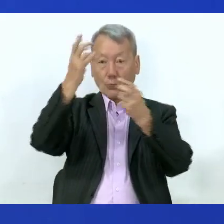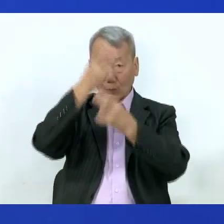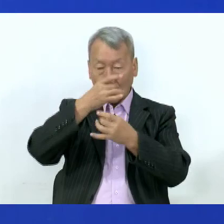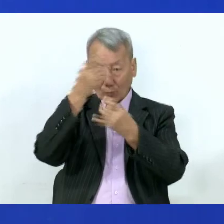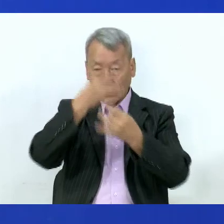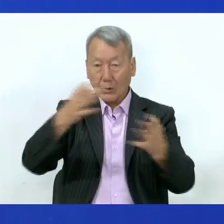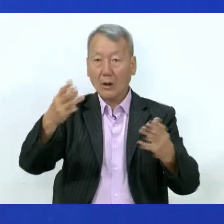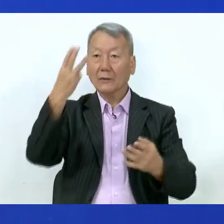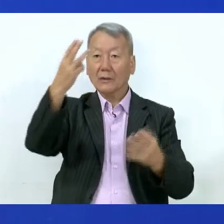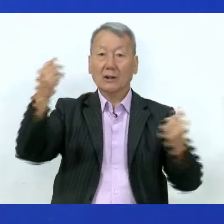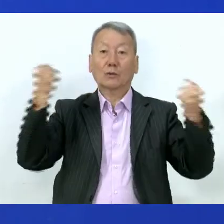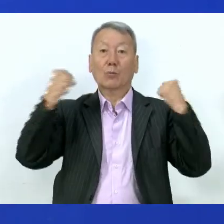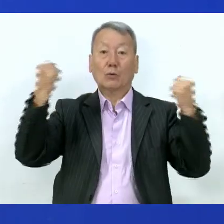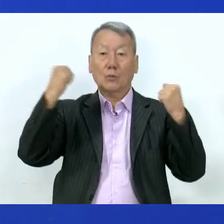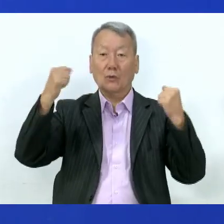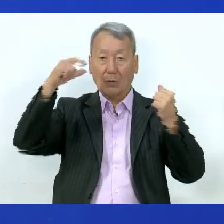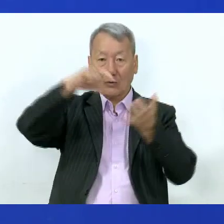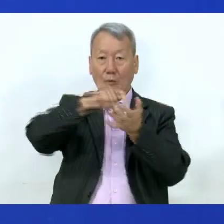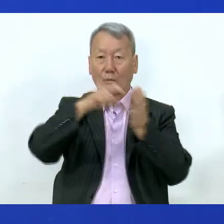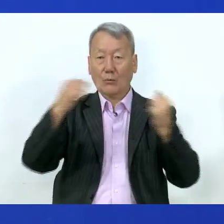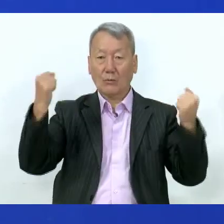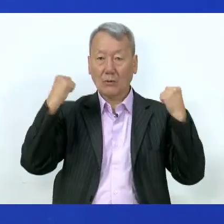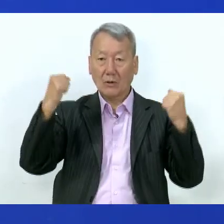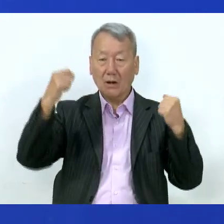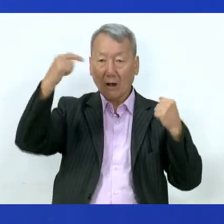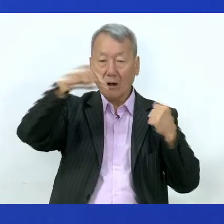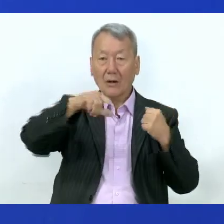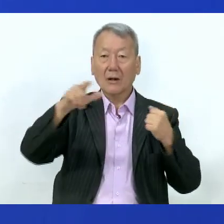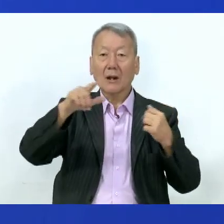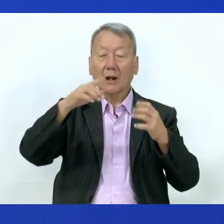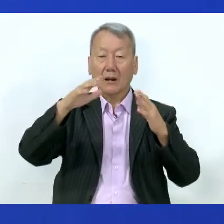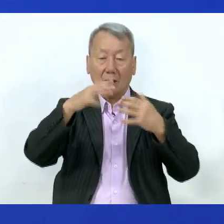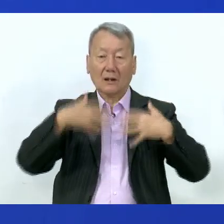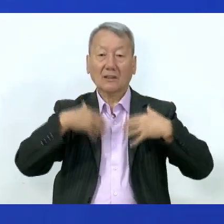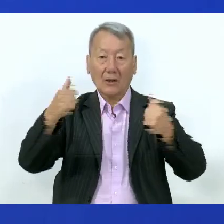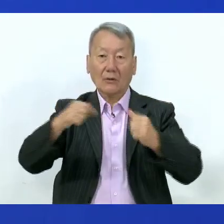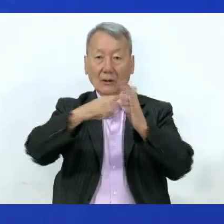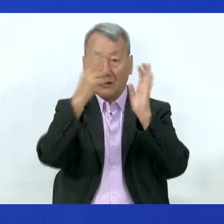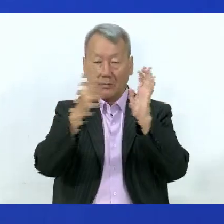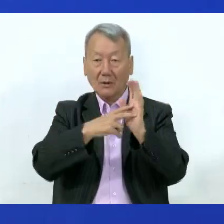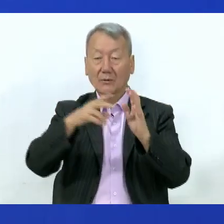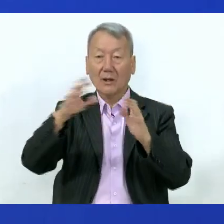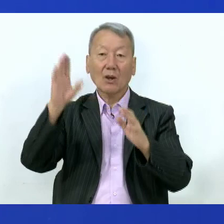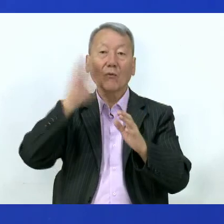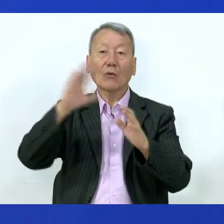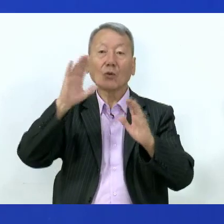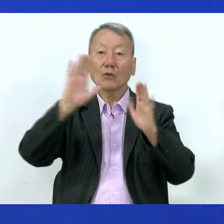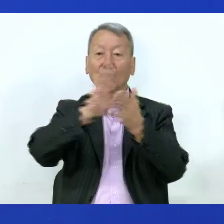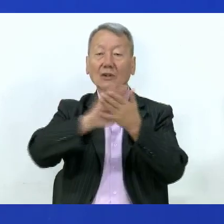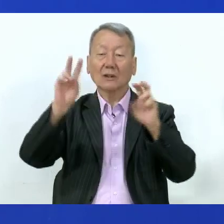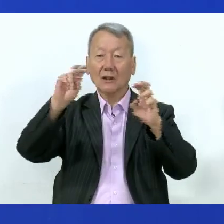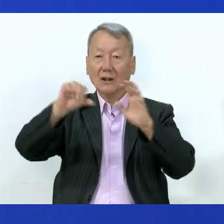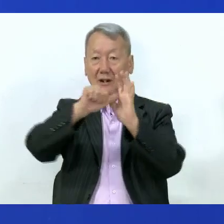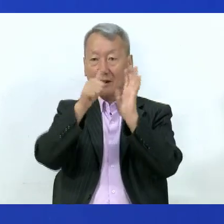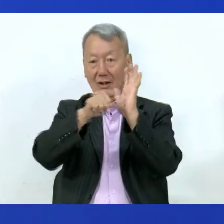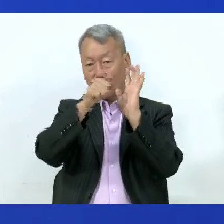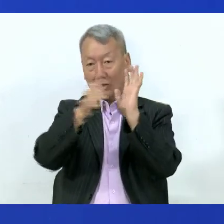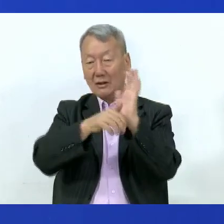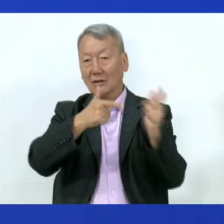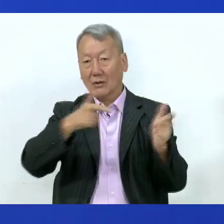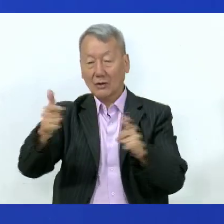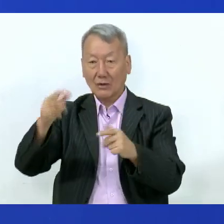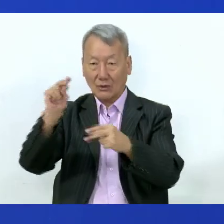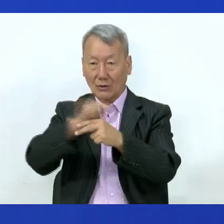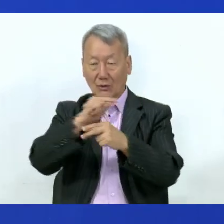три спортсала и спорткомплексы, объекты здравоохранения 17 и объекты водоснабжения 16 объектов.